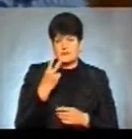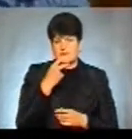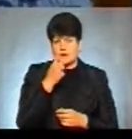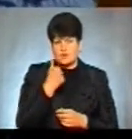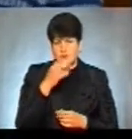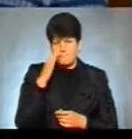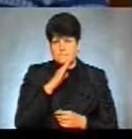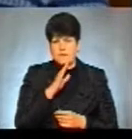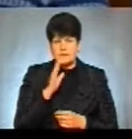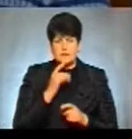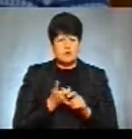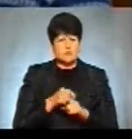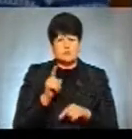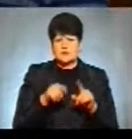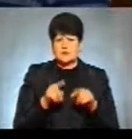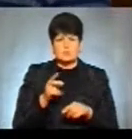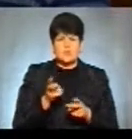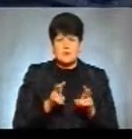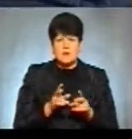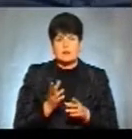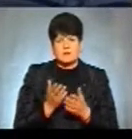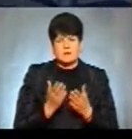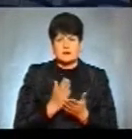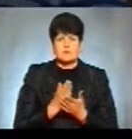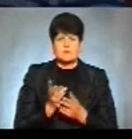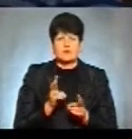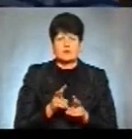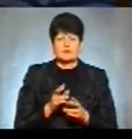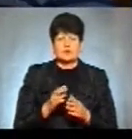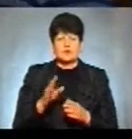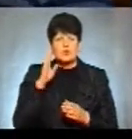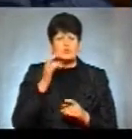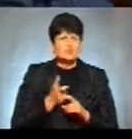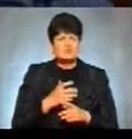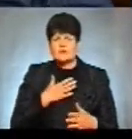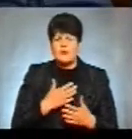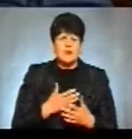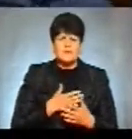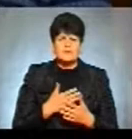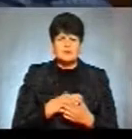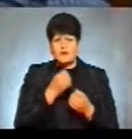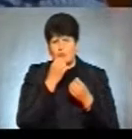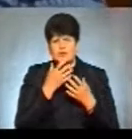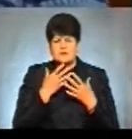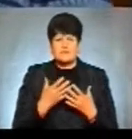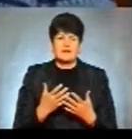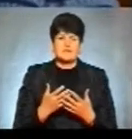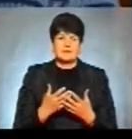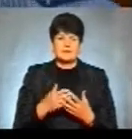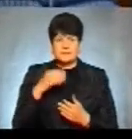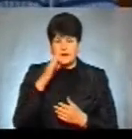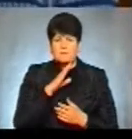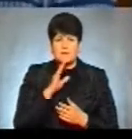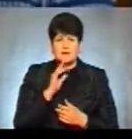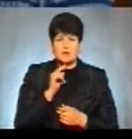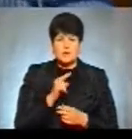Батьки Ромчика дуже рідко відвідують, але відвідують. Хлопчик дуже гіперактивний, дуже класний, позитивний. Батьки